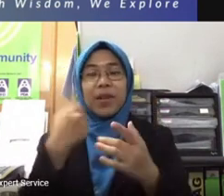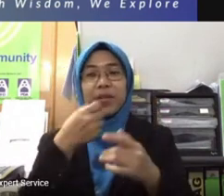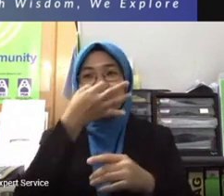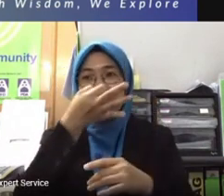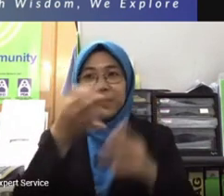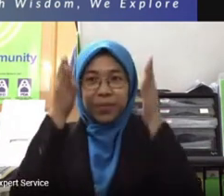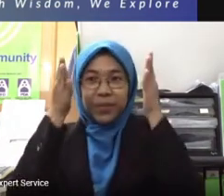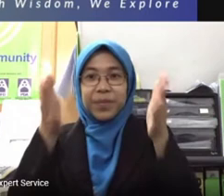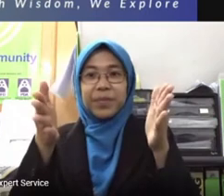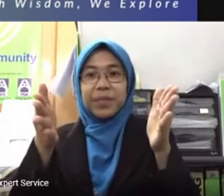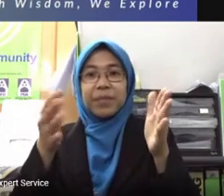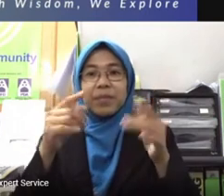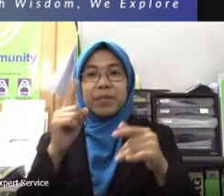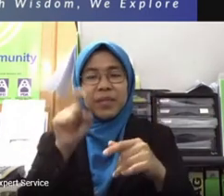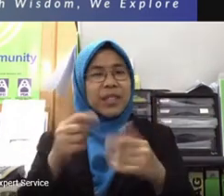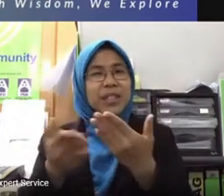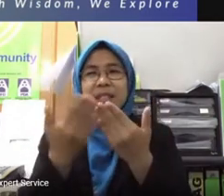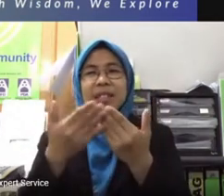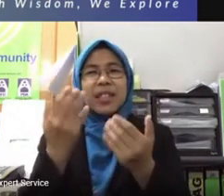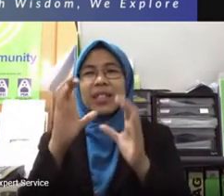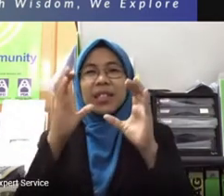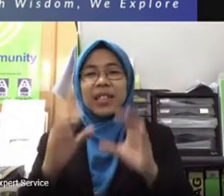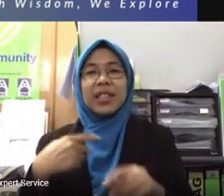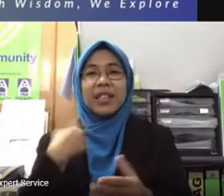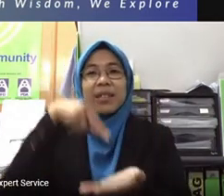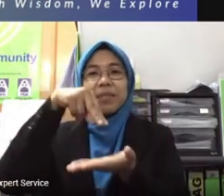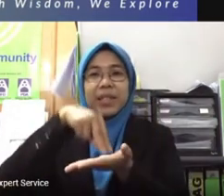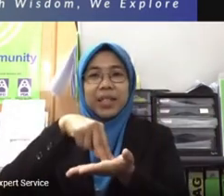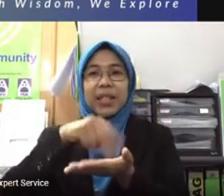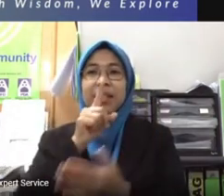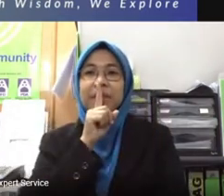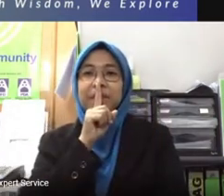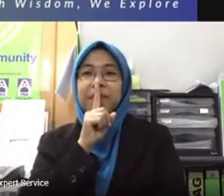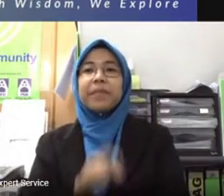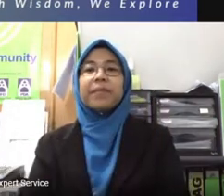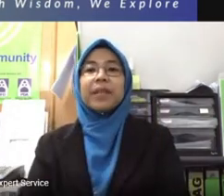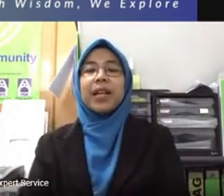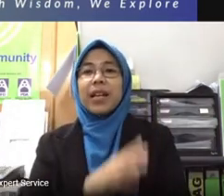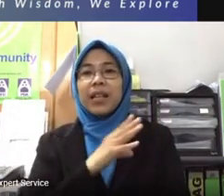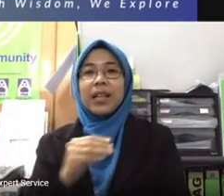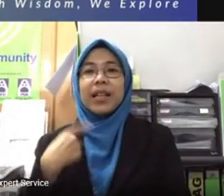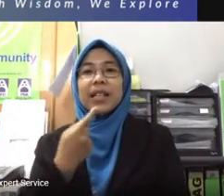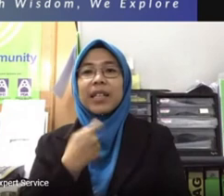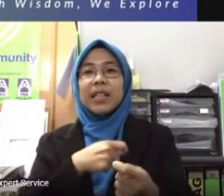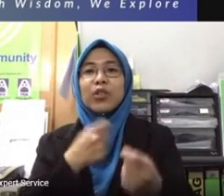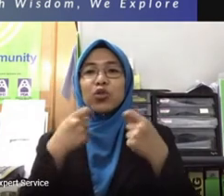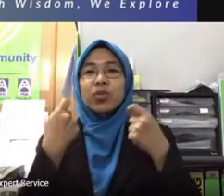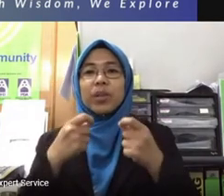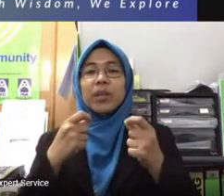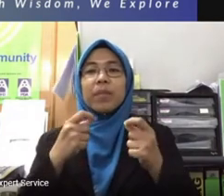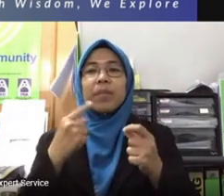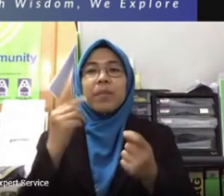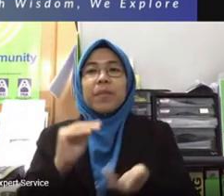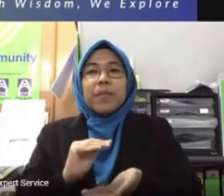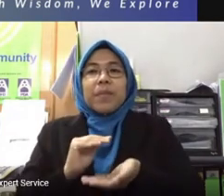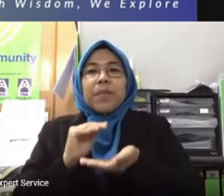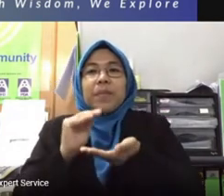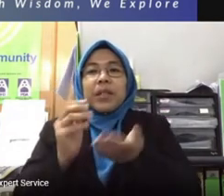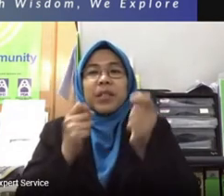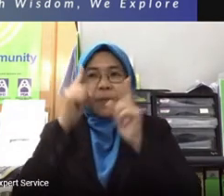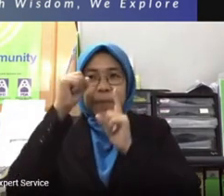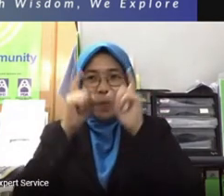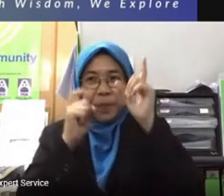audience attention. So caranya mudah saja. Kita berdiri, kita diam, dan kita cuba menyampaikan sesuatu message dengan mimik